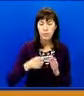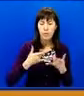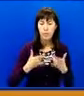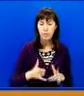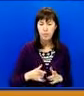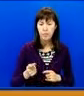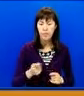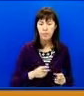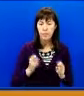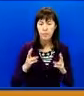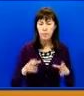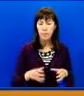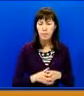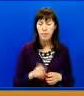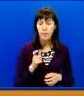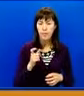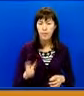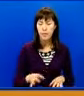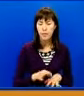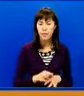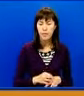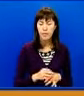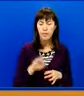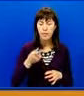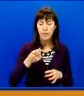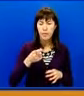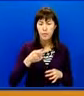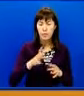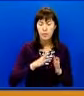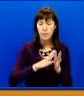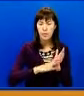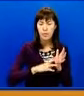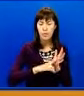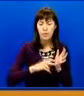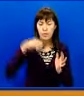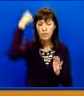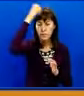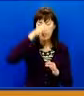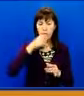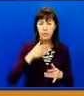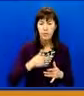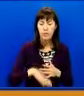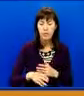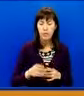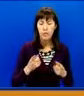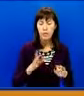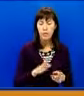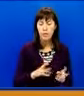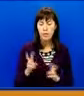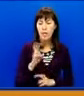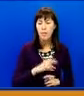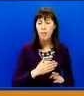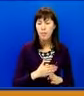рождения, организатору преступной группы, гражданину Елеме Сабит, 1993 года рождения, тогда удалось скрыться. У задержанных